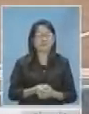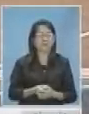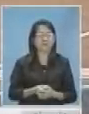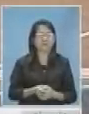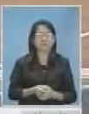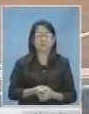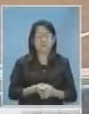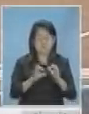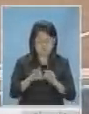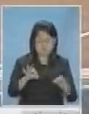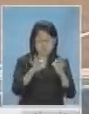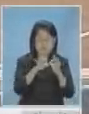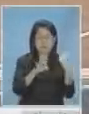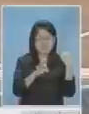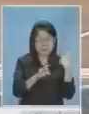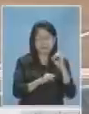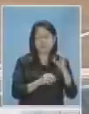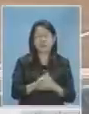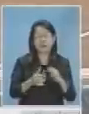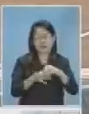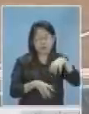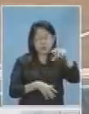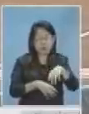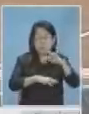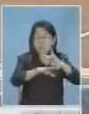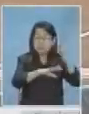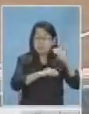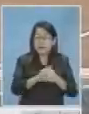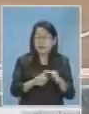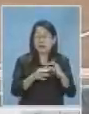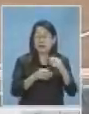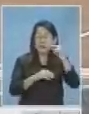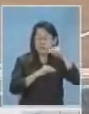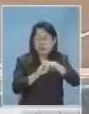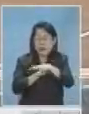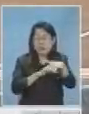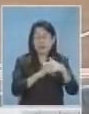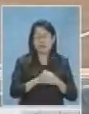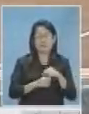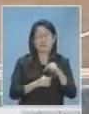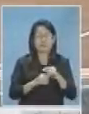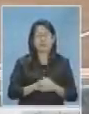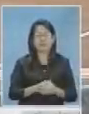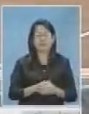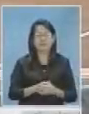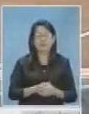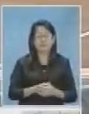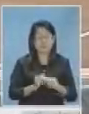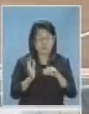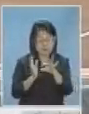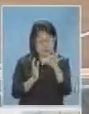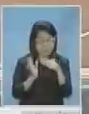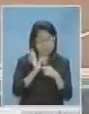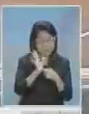เรื่องสำคัญมากก็คือกรมทรัพยากรทางทะเลและชายฝั่งครับ ผมขอยกตัวอย่างเรื่องเดียวนะครับ